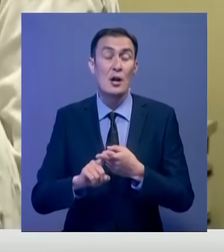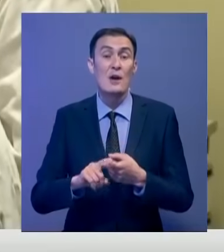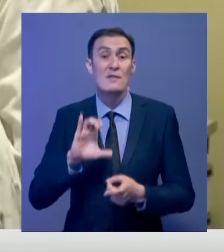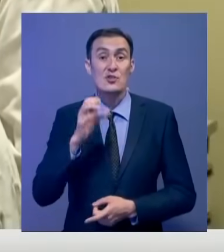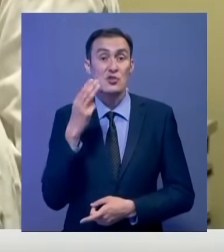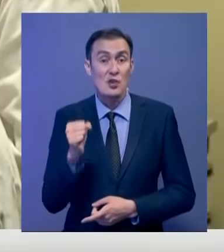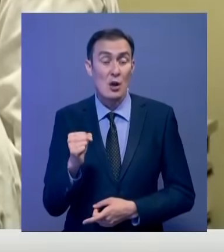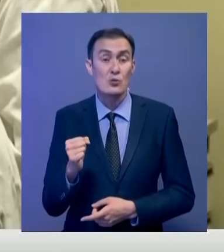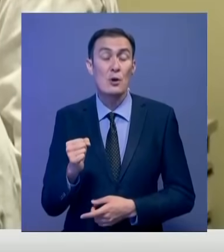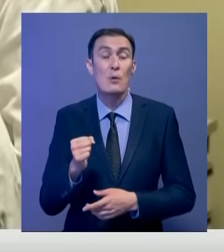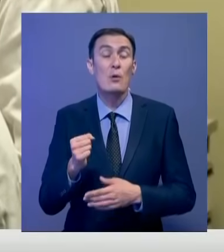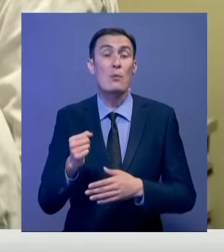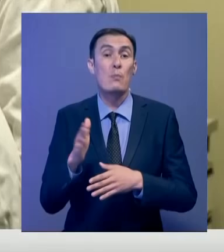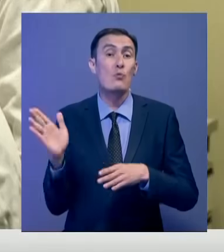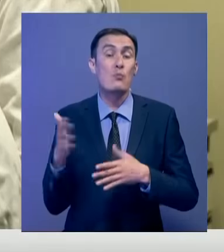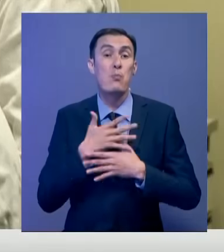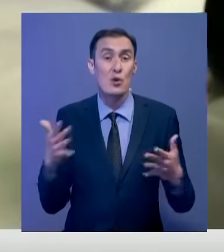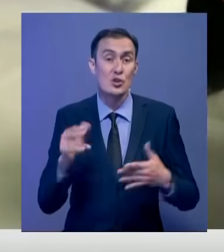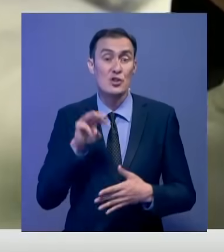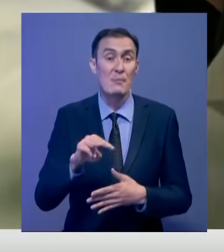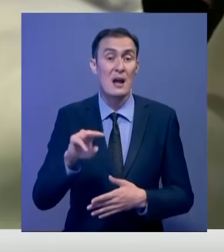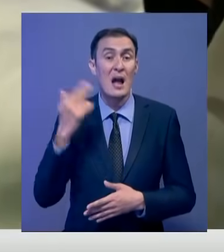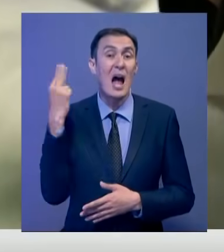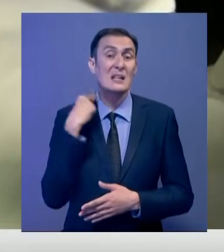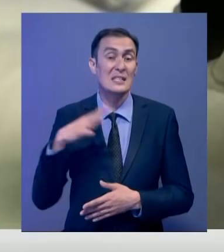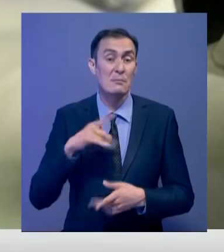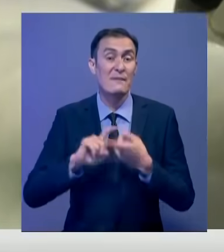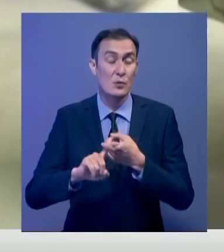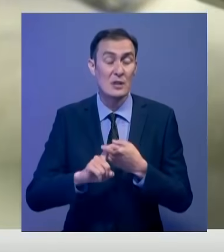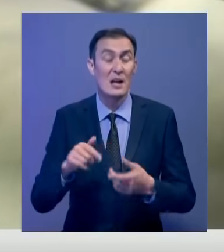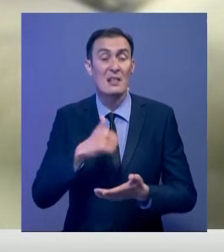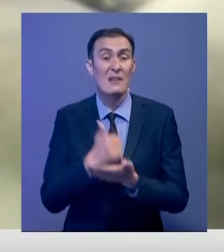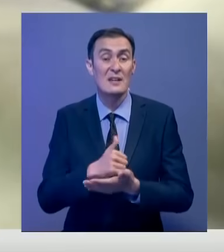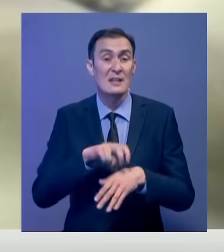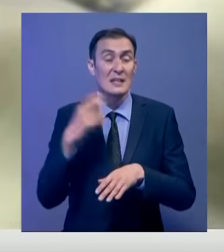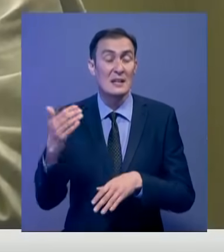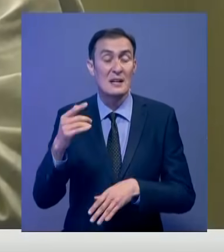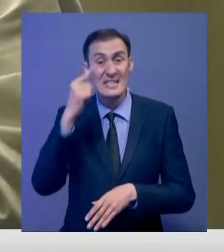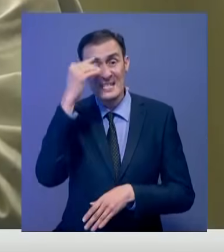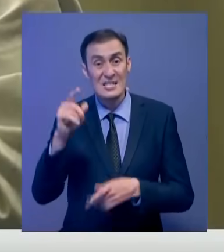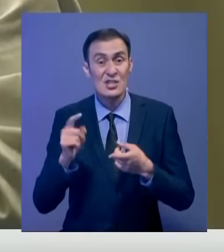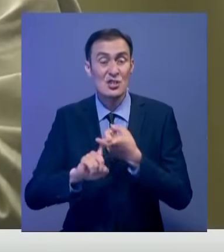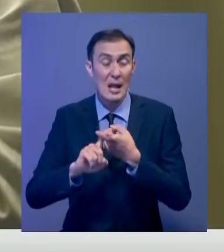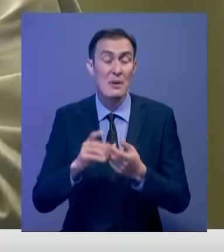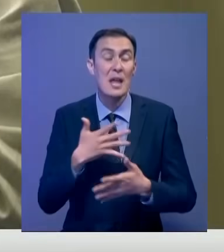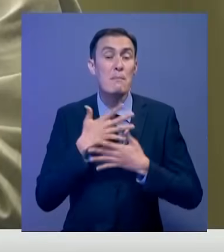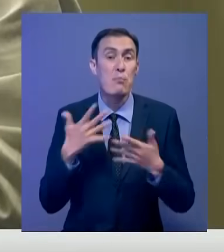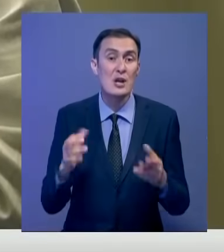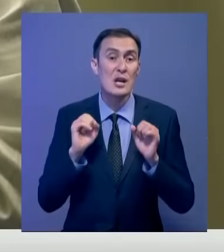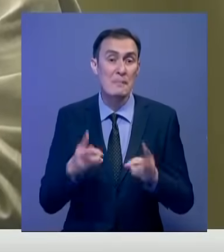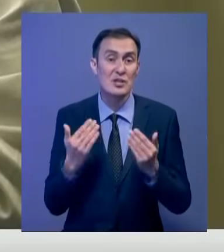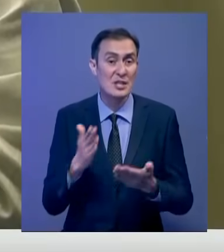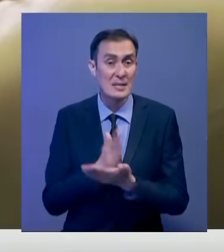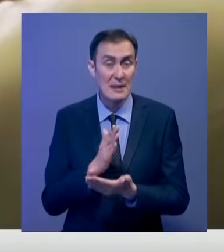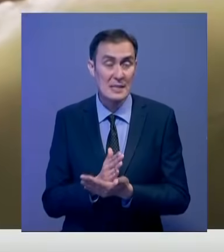Соединенных Штатах своего британского коллегу «Альфу». Как заявил главный инфекционист США, индийский штамм представляет наибольшую